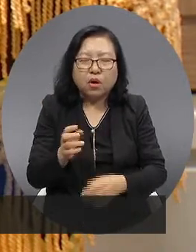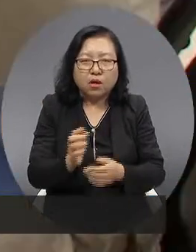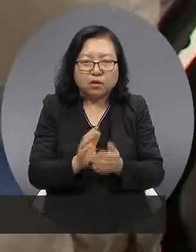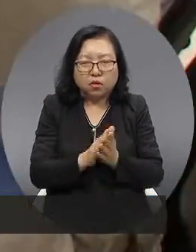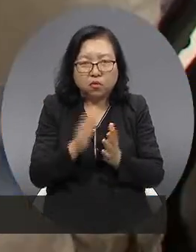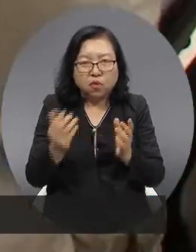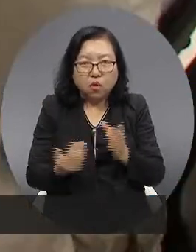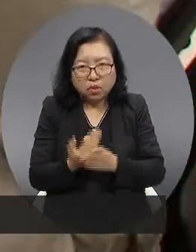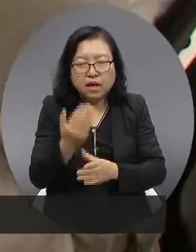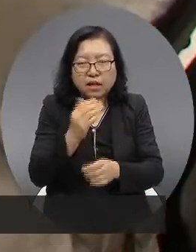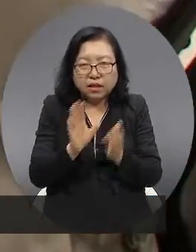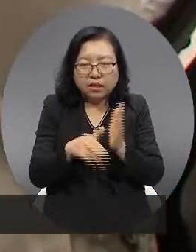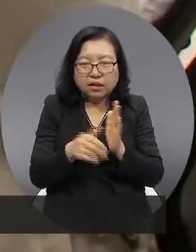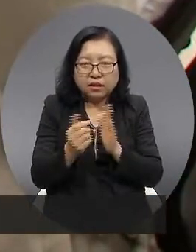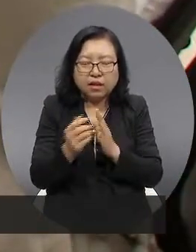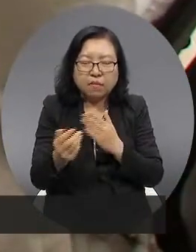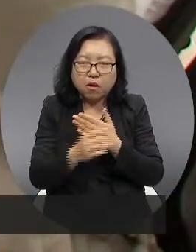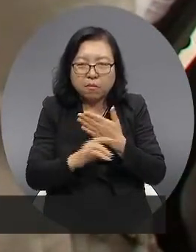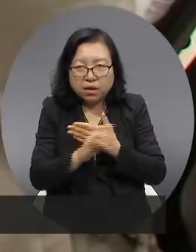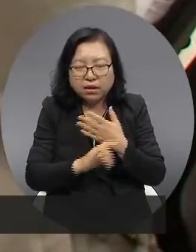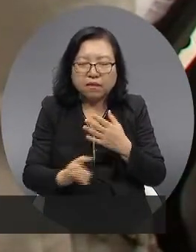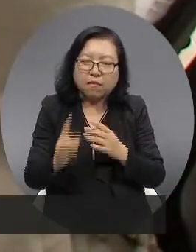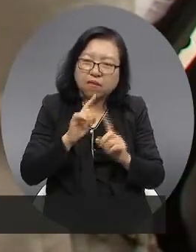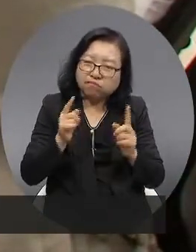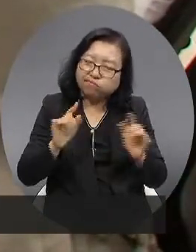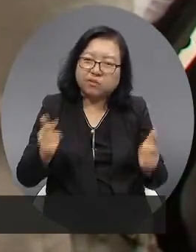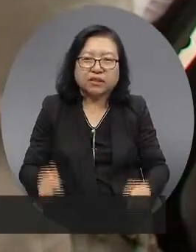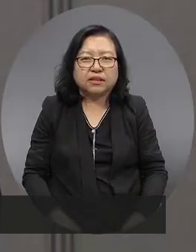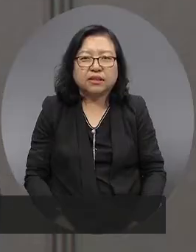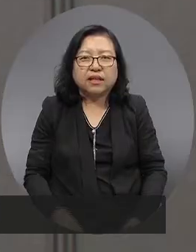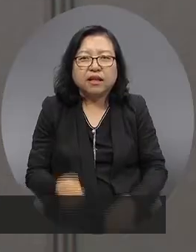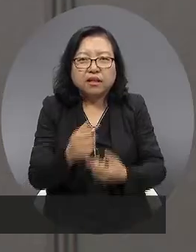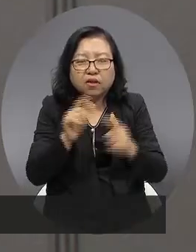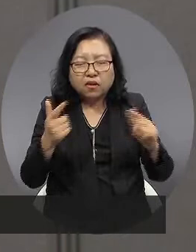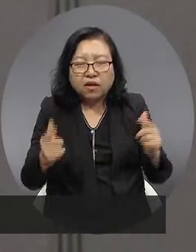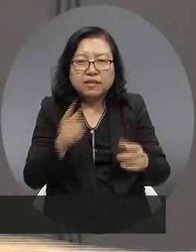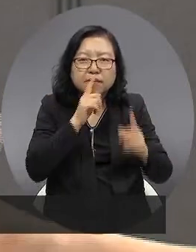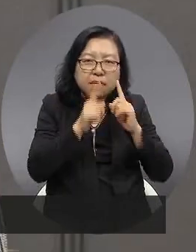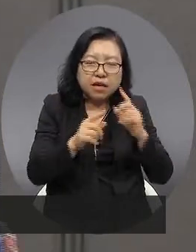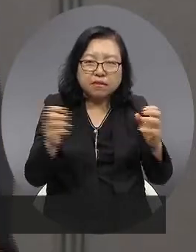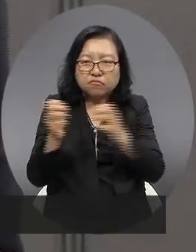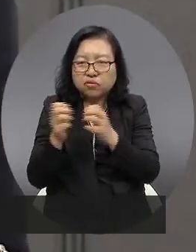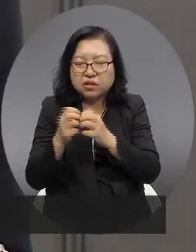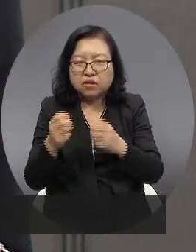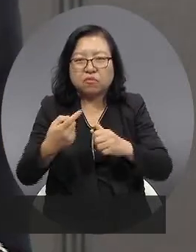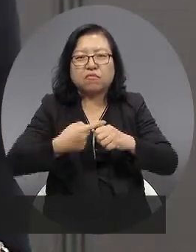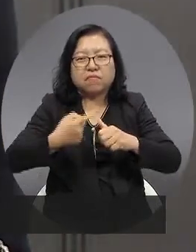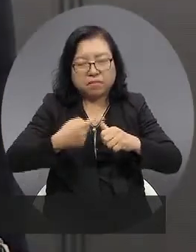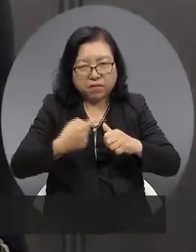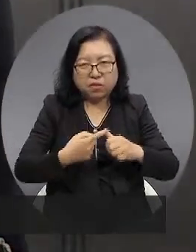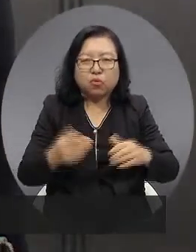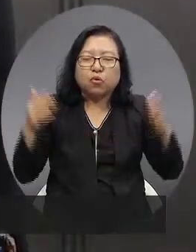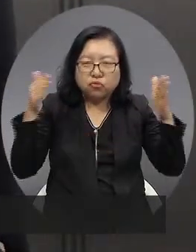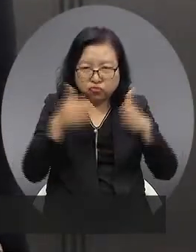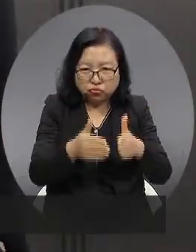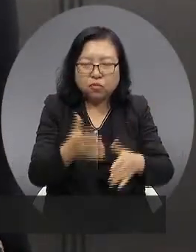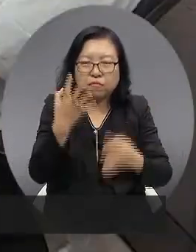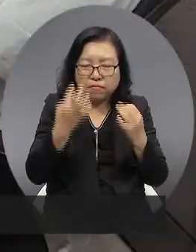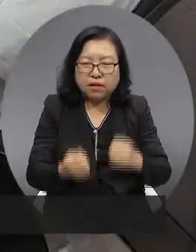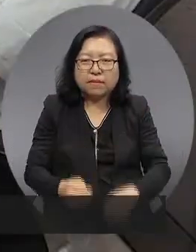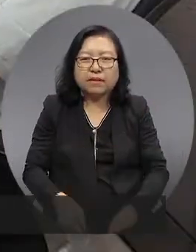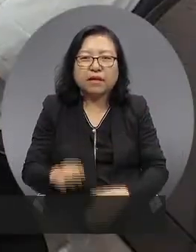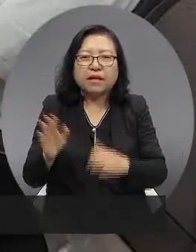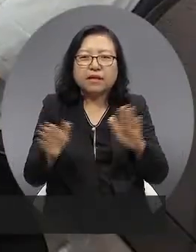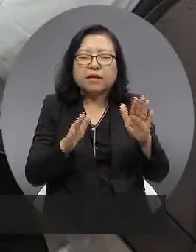논란. 달라진 말과 글로 주목받고 또 많은 비판도 받았던 지난 1년. 김영환 지사는 자신의 큰